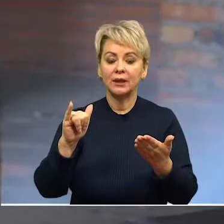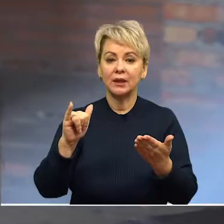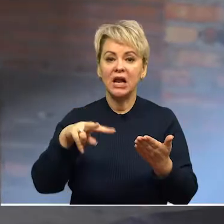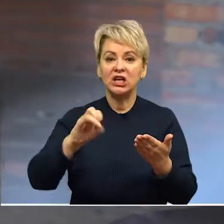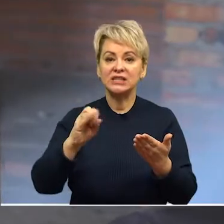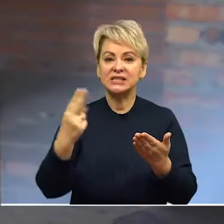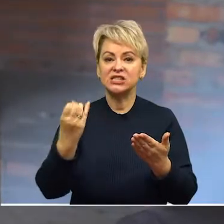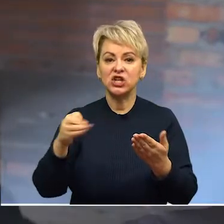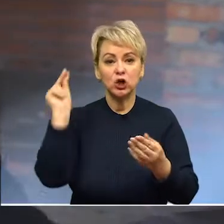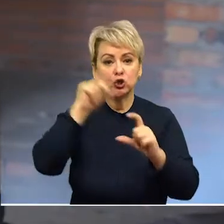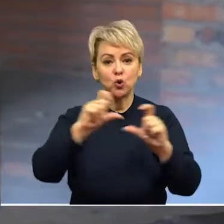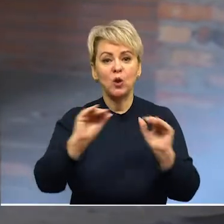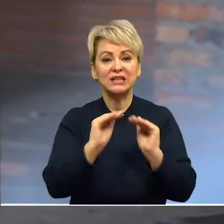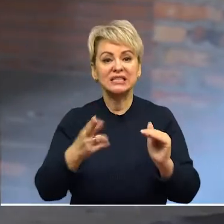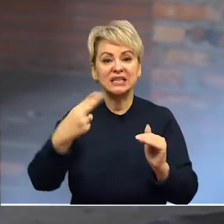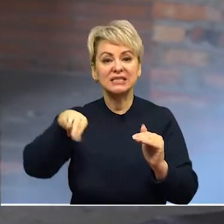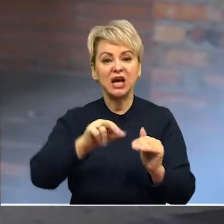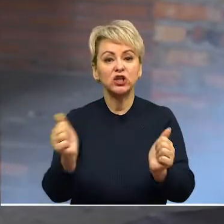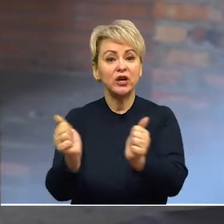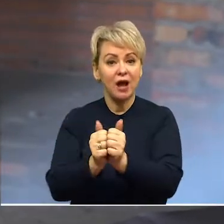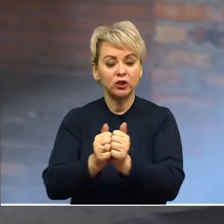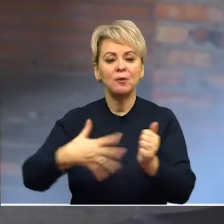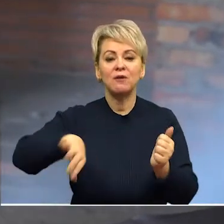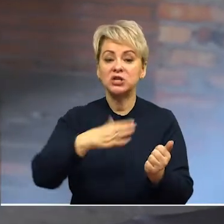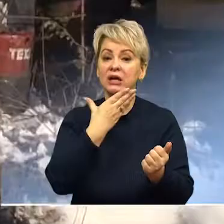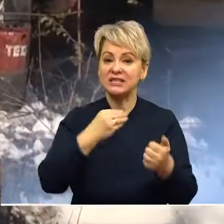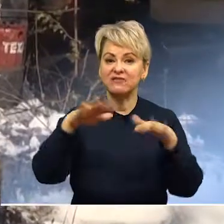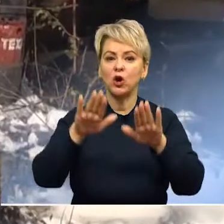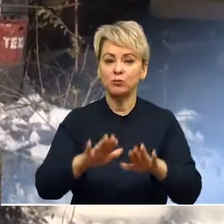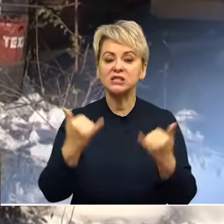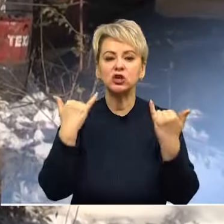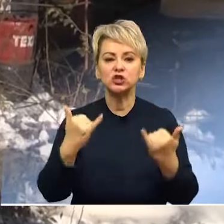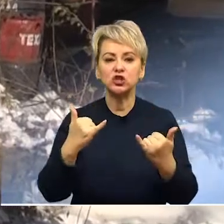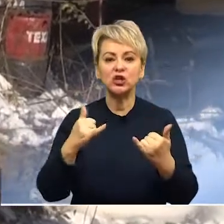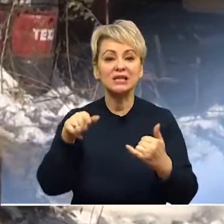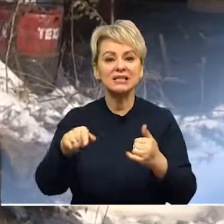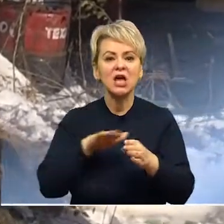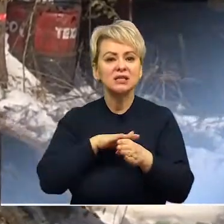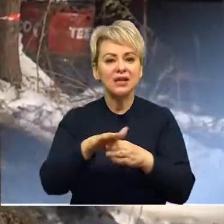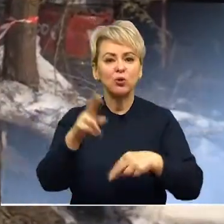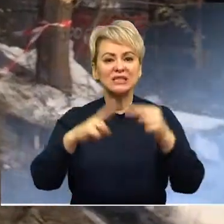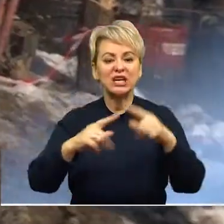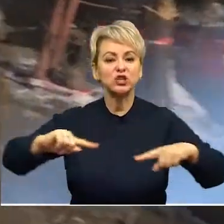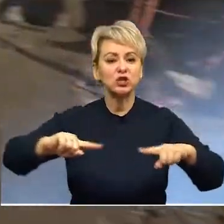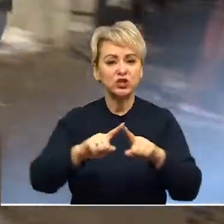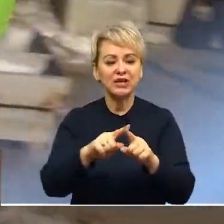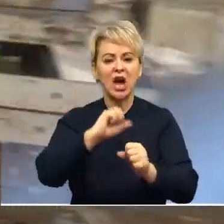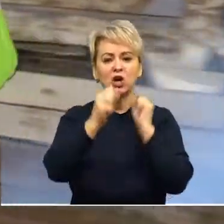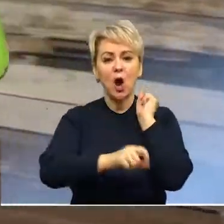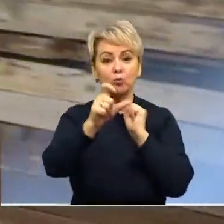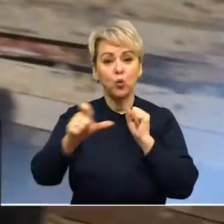Лицей, школа, детский сад недалеко. Вообще красивое место. Но сейчас пейзажи заполнены строительной техникой и